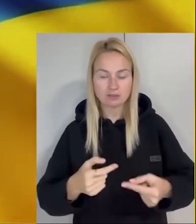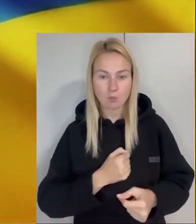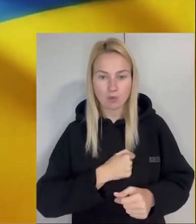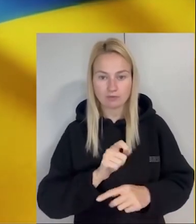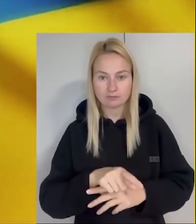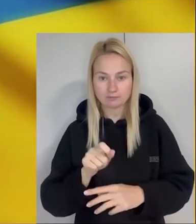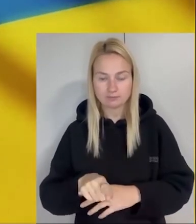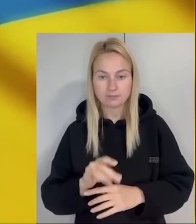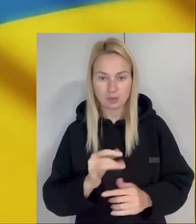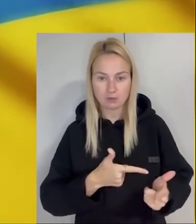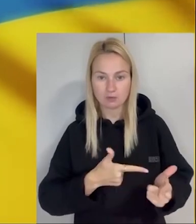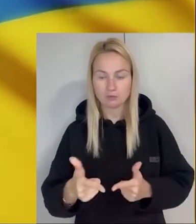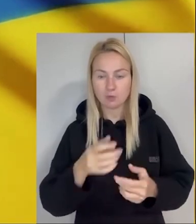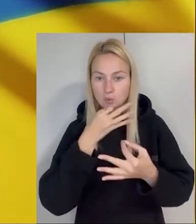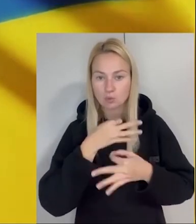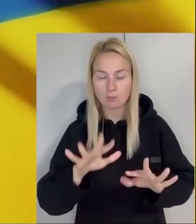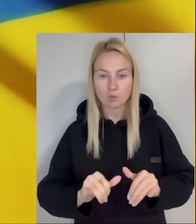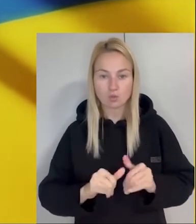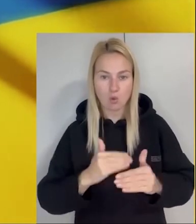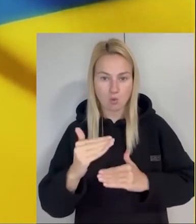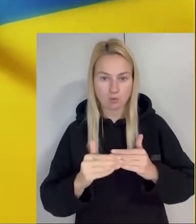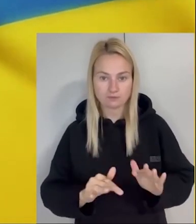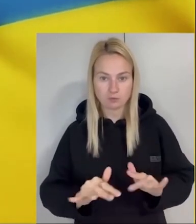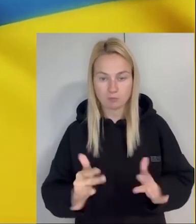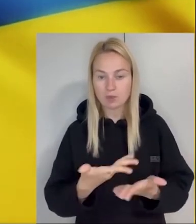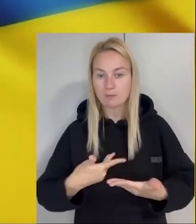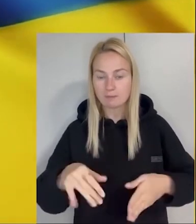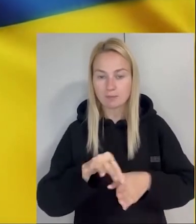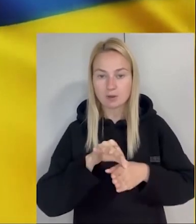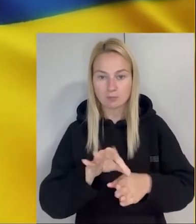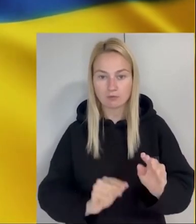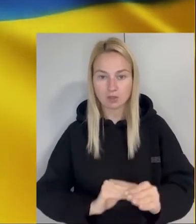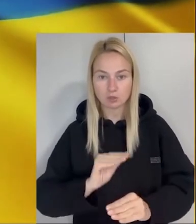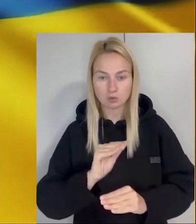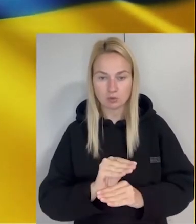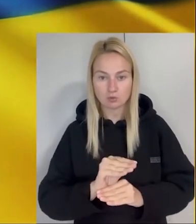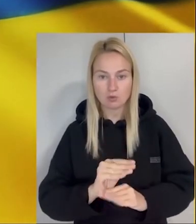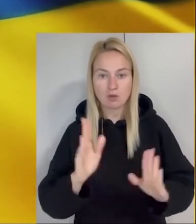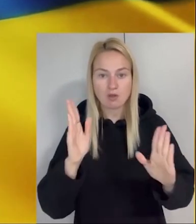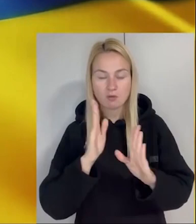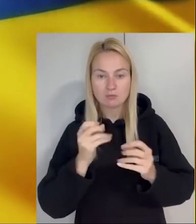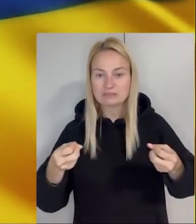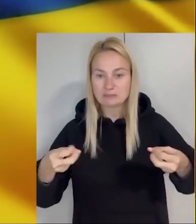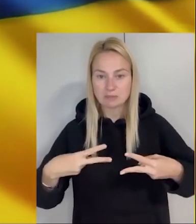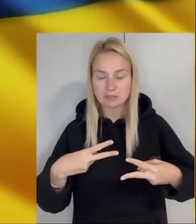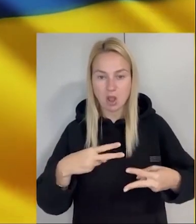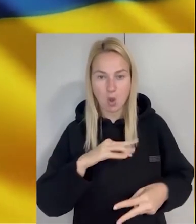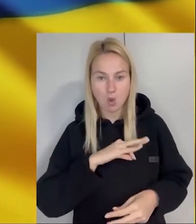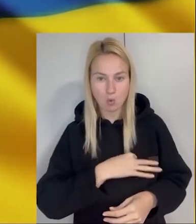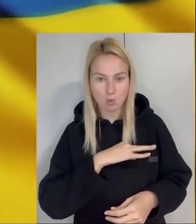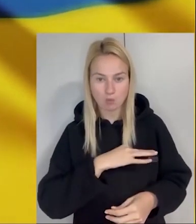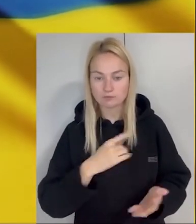визначених бойових завдань та готові до будь-якого розвитку подій. Ми провели додаткові повітряну та спеціальну